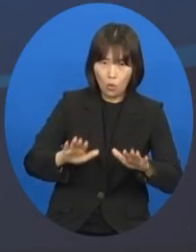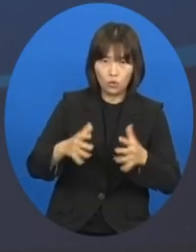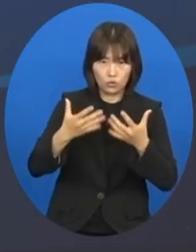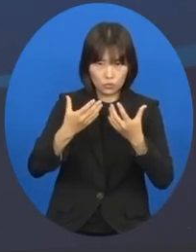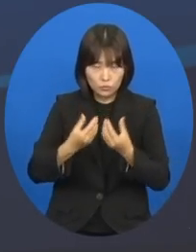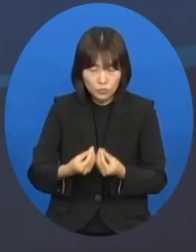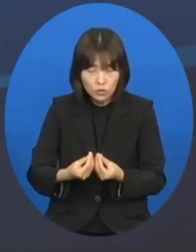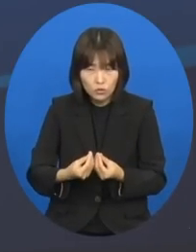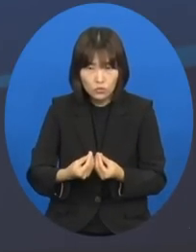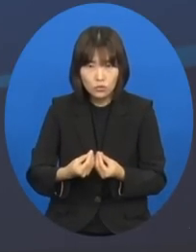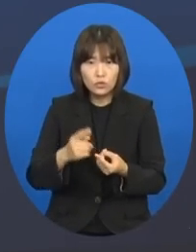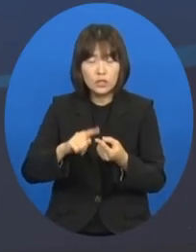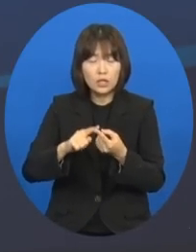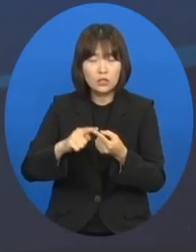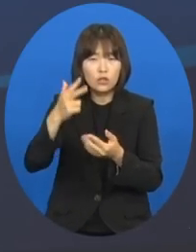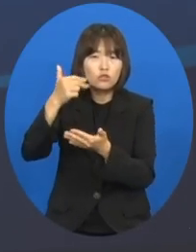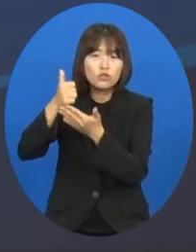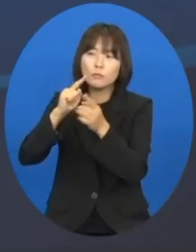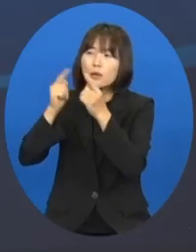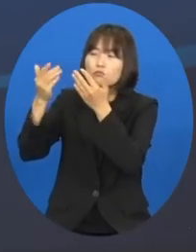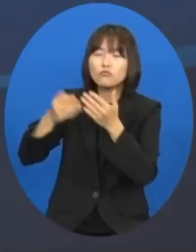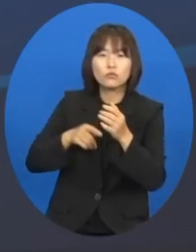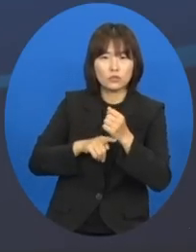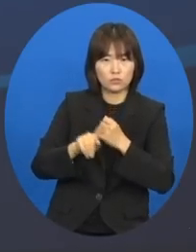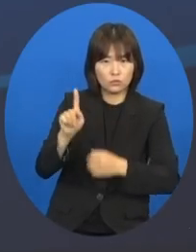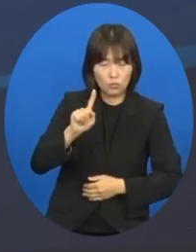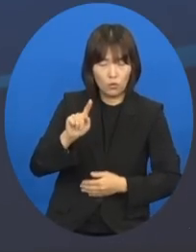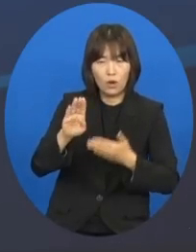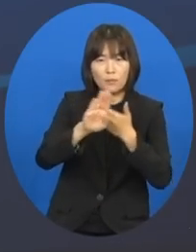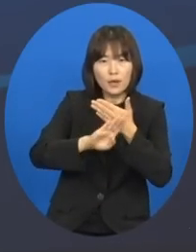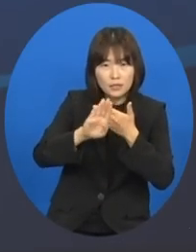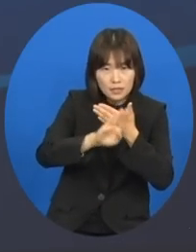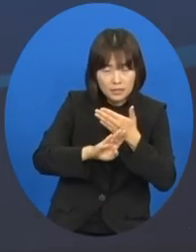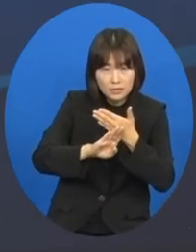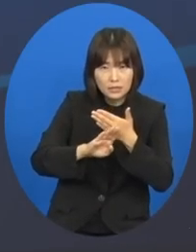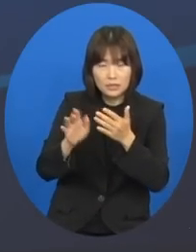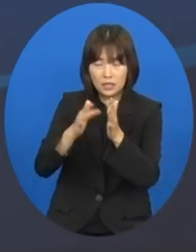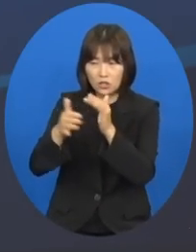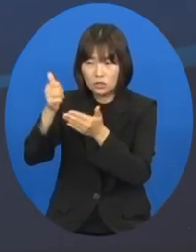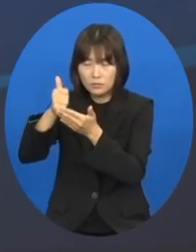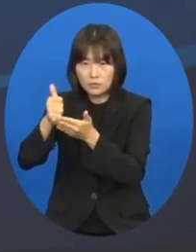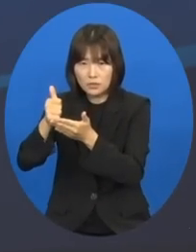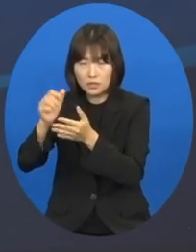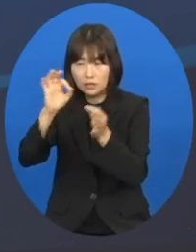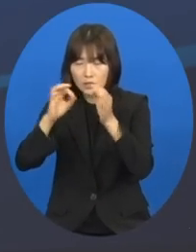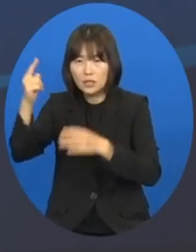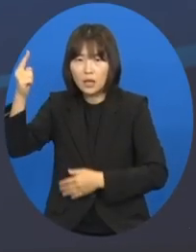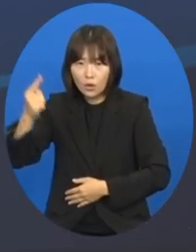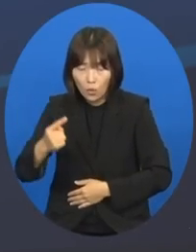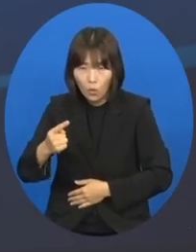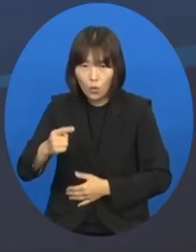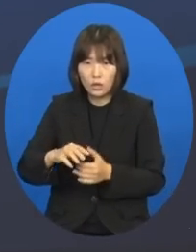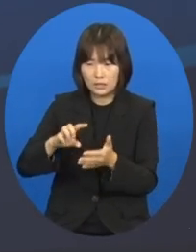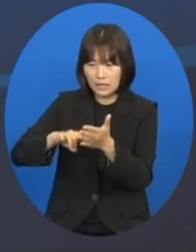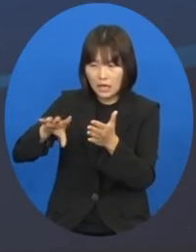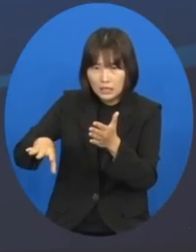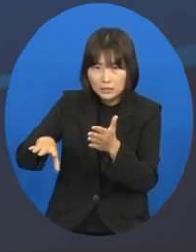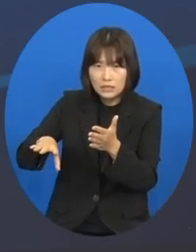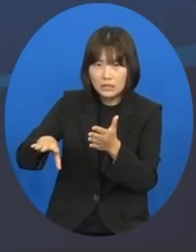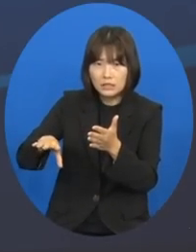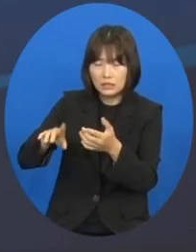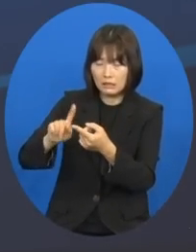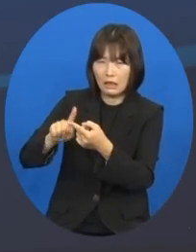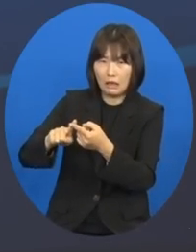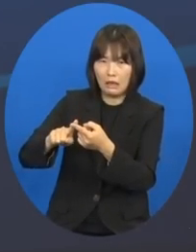주님이 드신 이유가 바리새인들이 예수님께 찾아온 세리와 죄인들을 향해서 탕자 방탕한 인생이라고